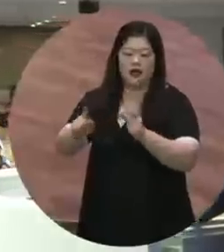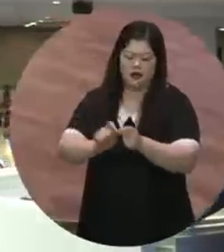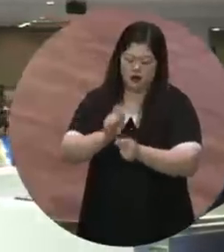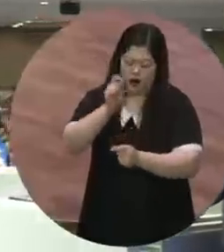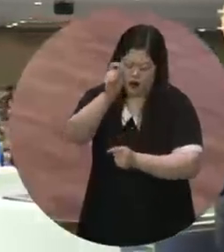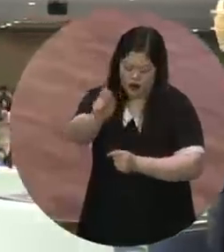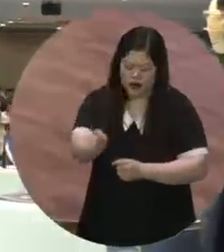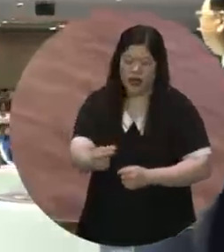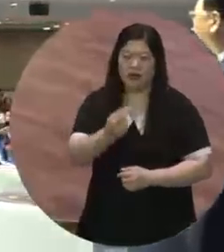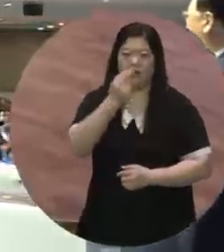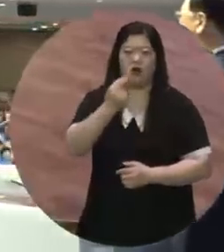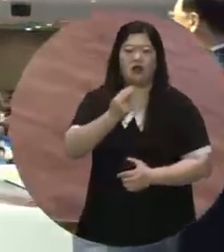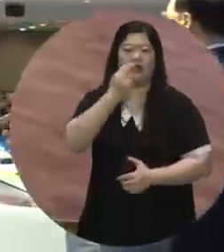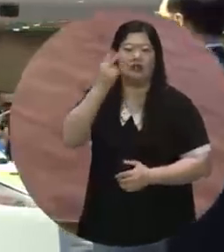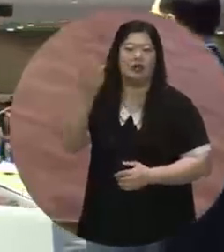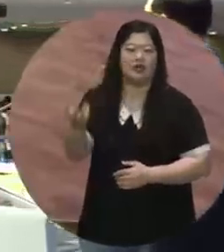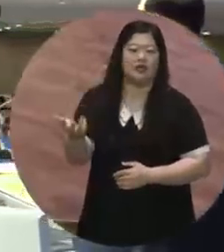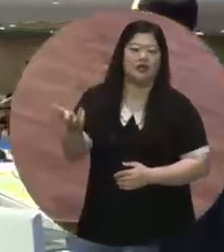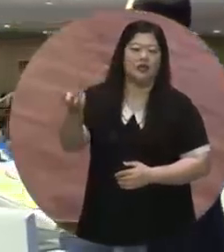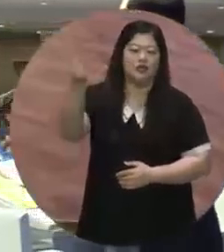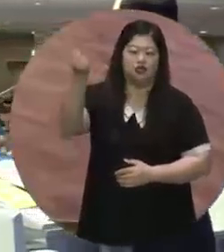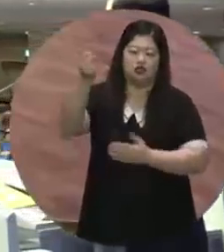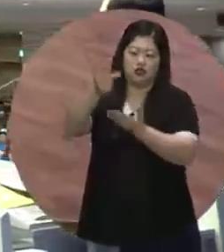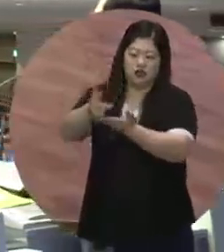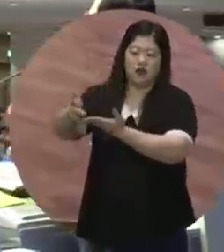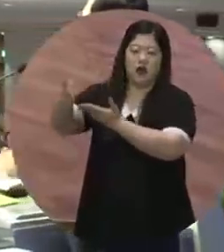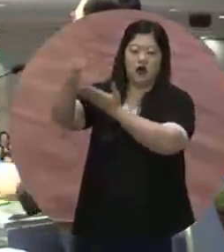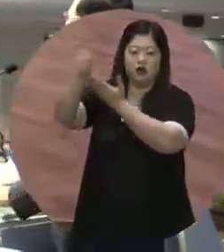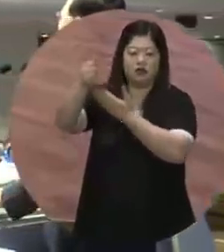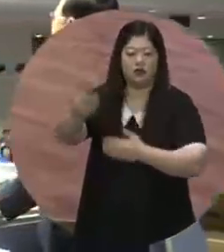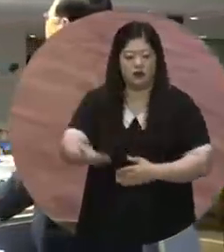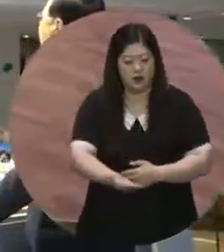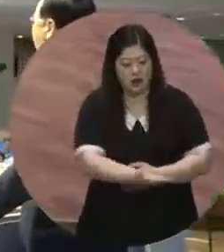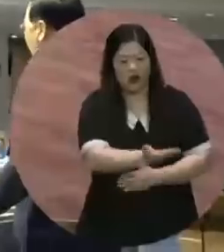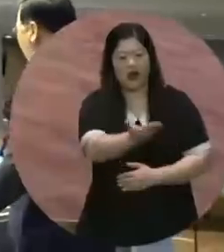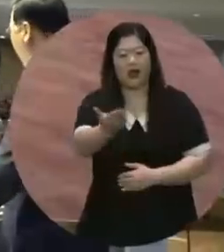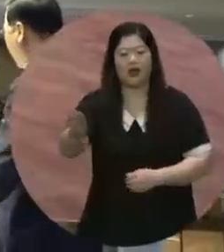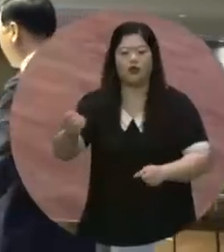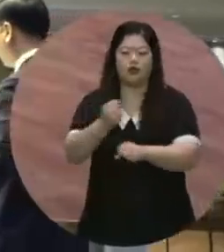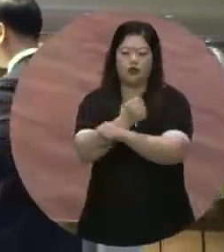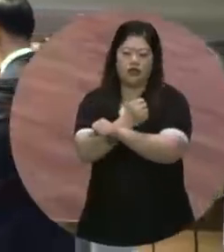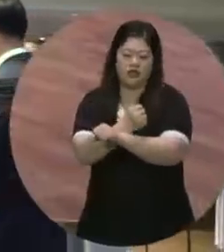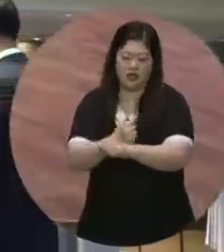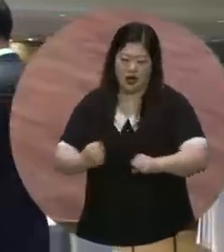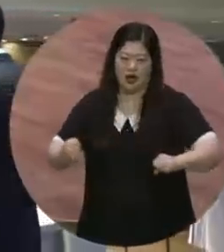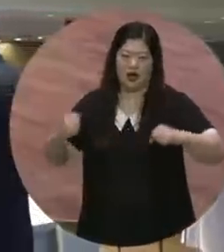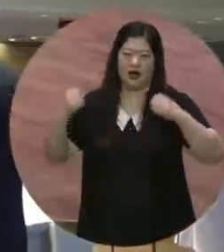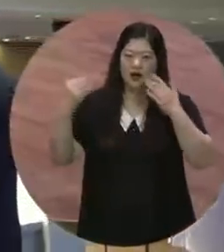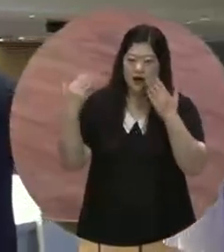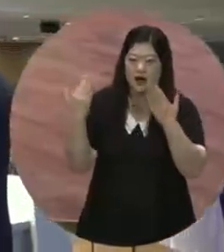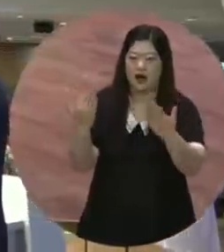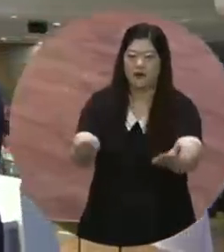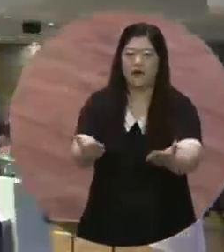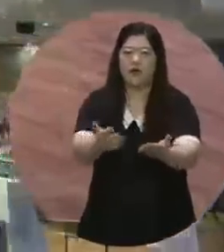말씀에 영원 생명이 있나니 주님 너를 용서해 주신다.